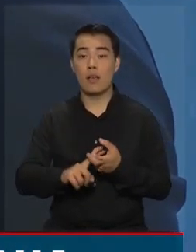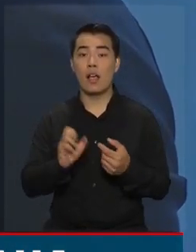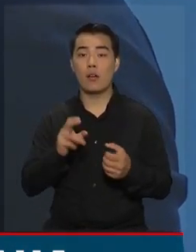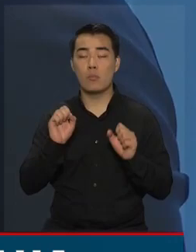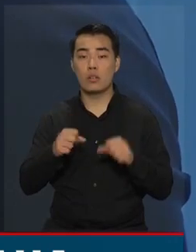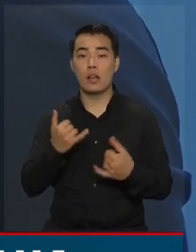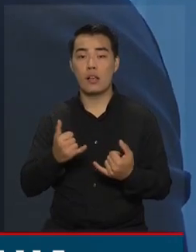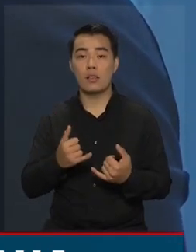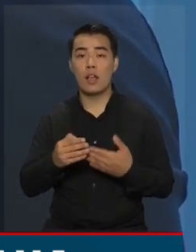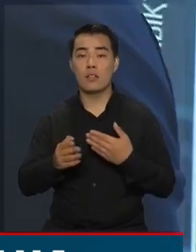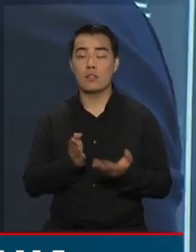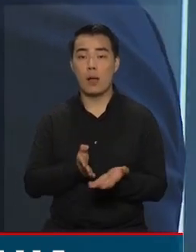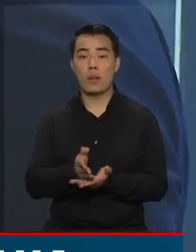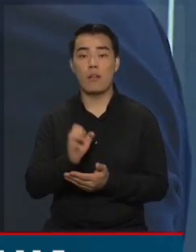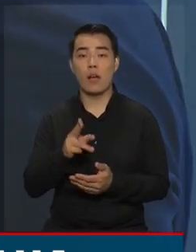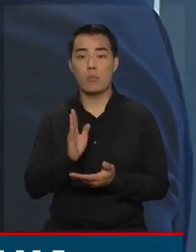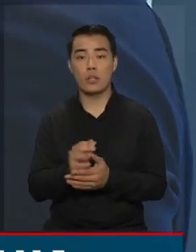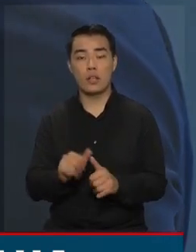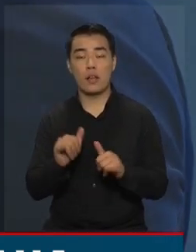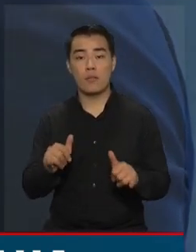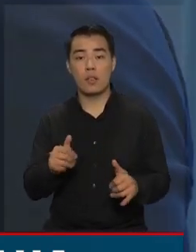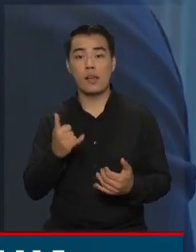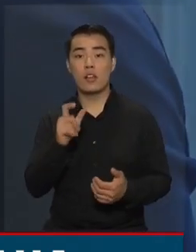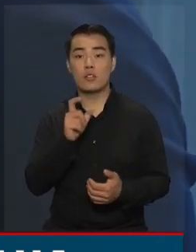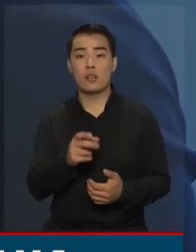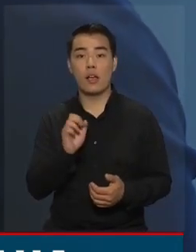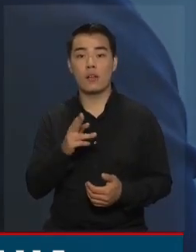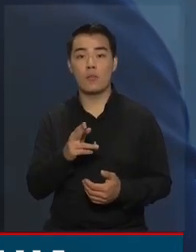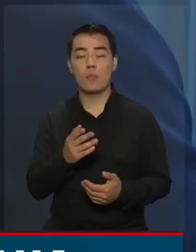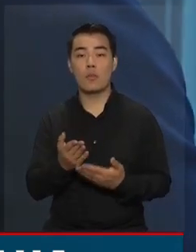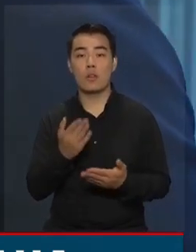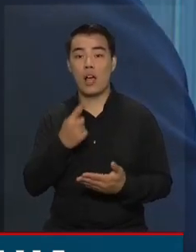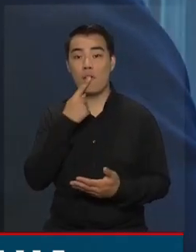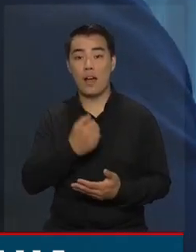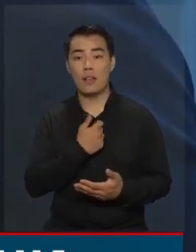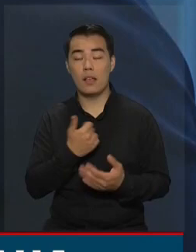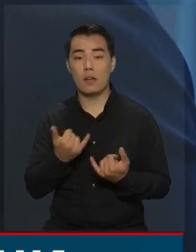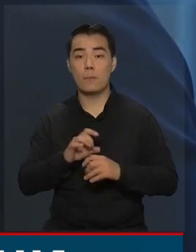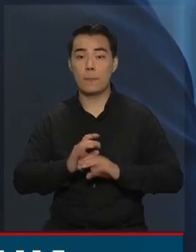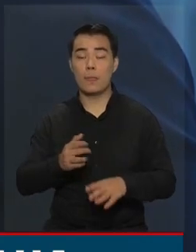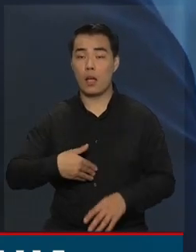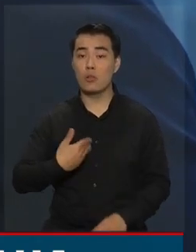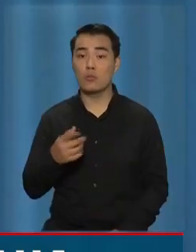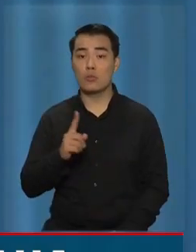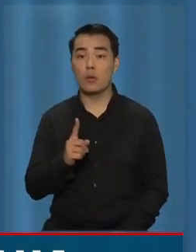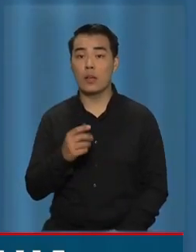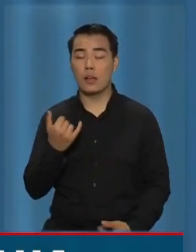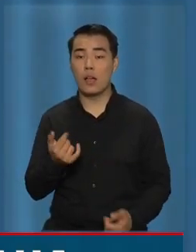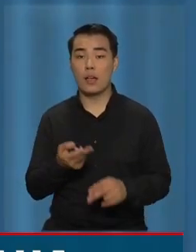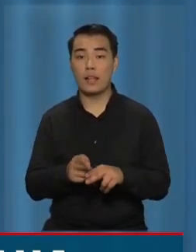мы движемся? Я вам скажу, как человек в прошлом военный, что на самом деле